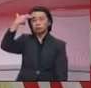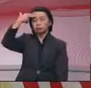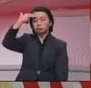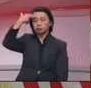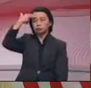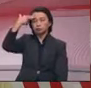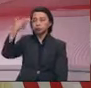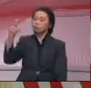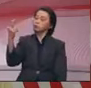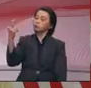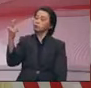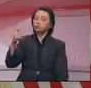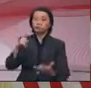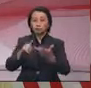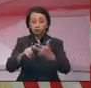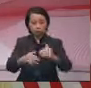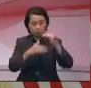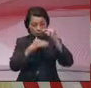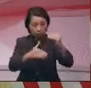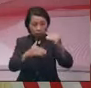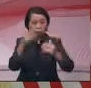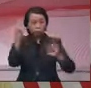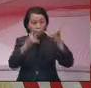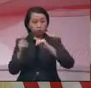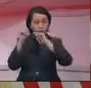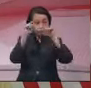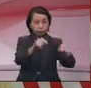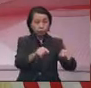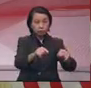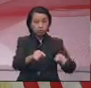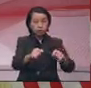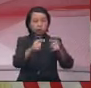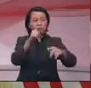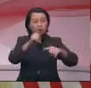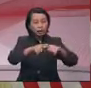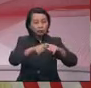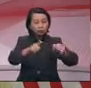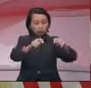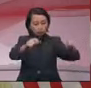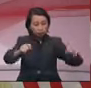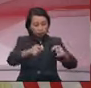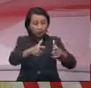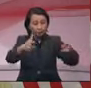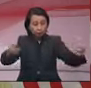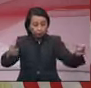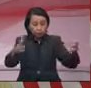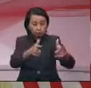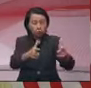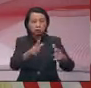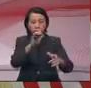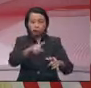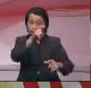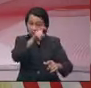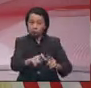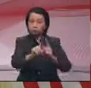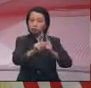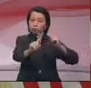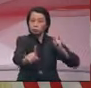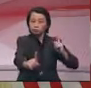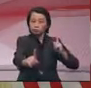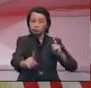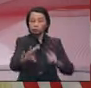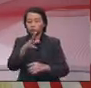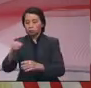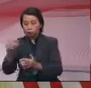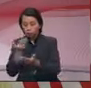badan, menghadkan jumlah pengunjung berdasarkan saiz premis dari dan penjarakan sosial, pembelian